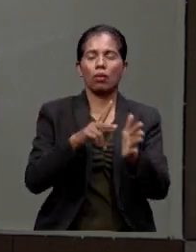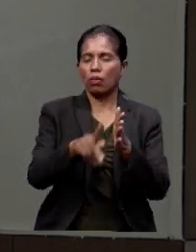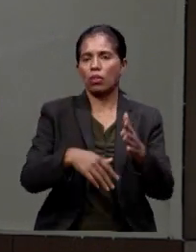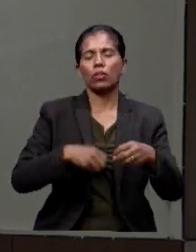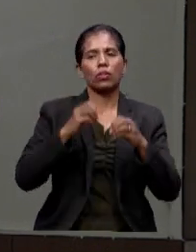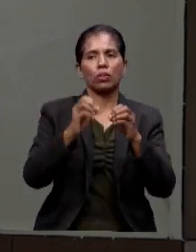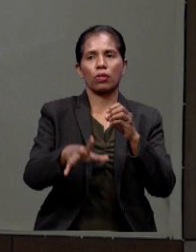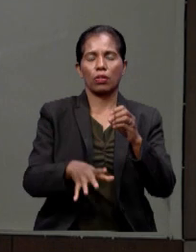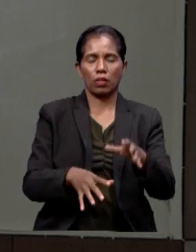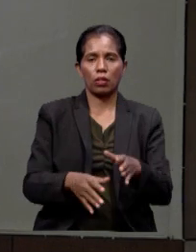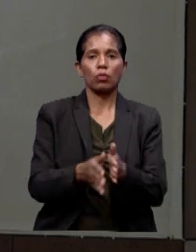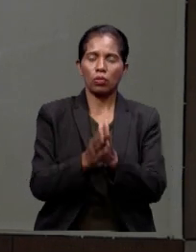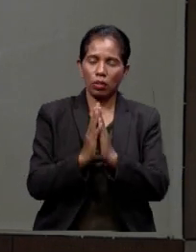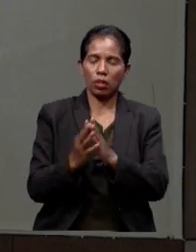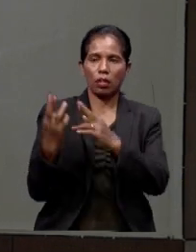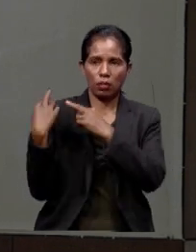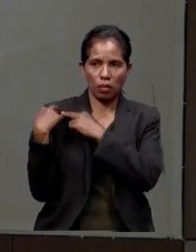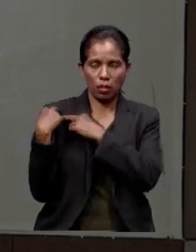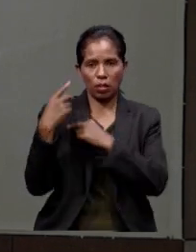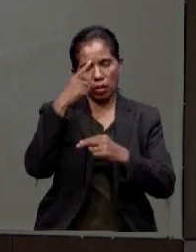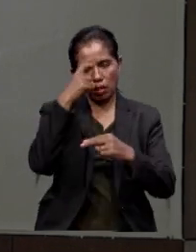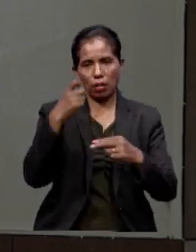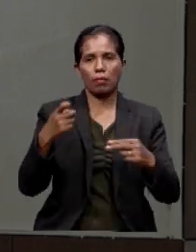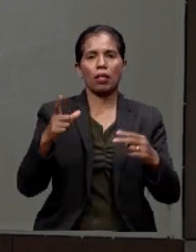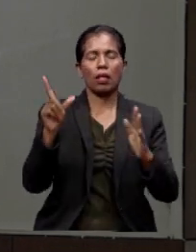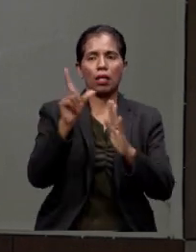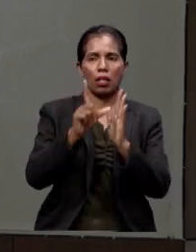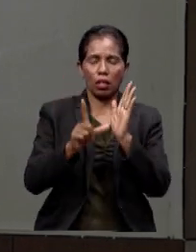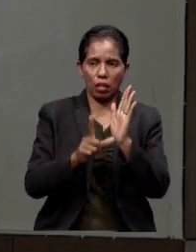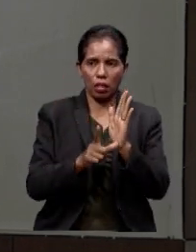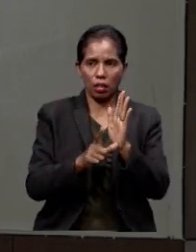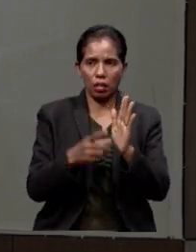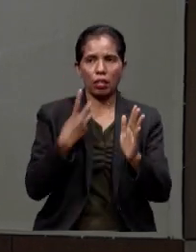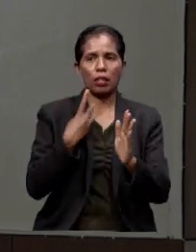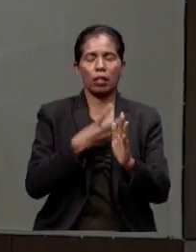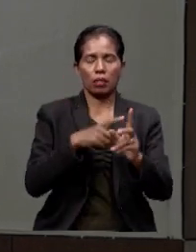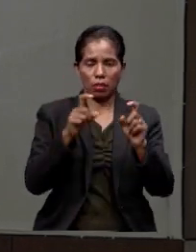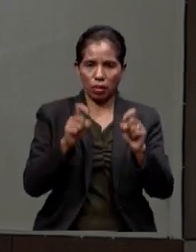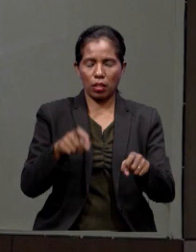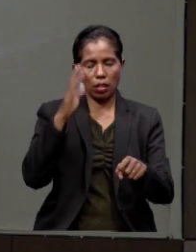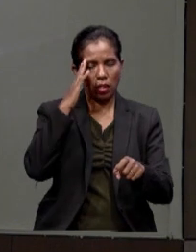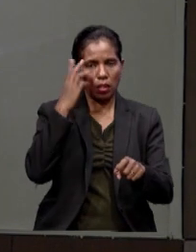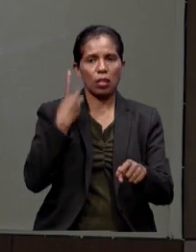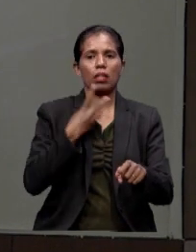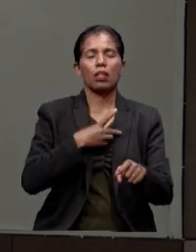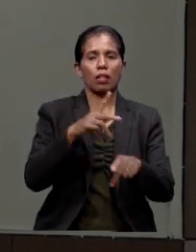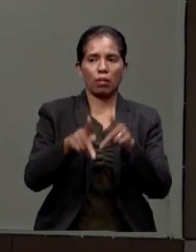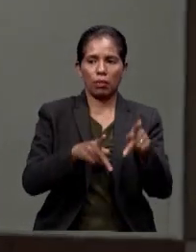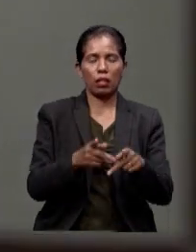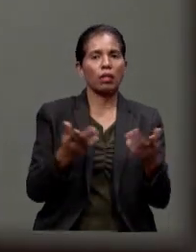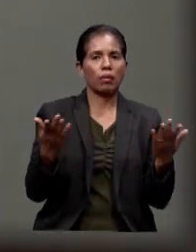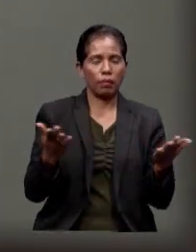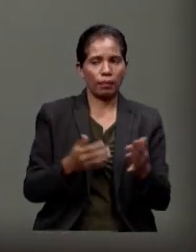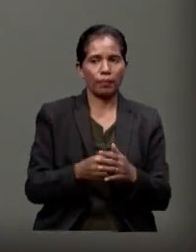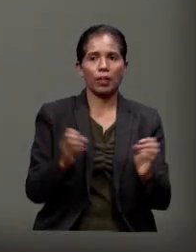ide responsibilitas deh. Tambah lay iya, mabe itu maksud tengah hati nih, itu nih emane nih, laos